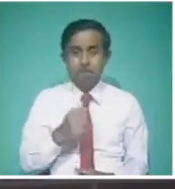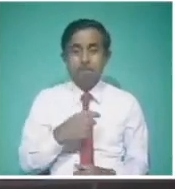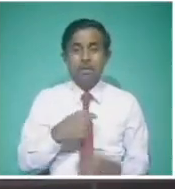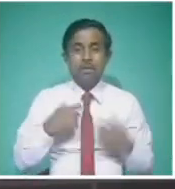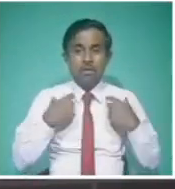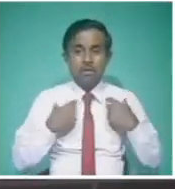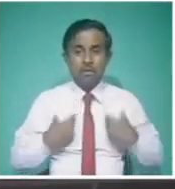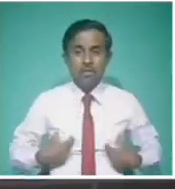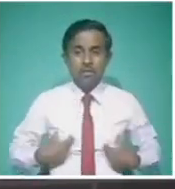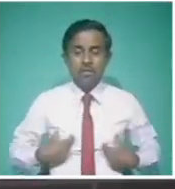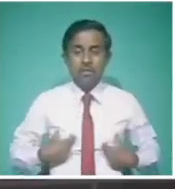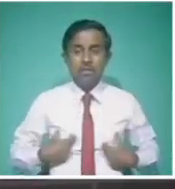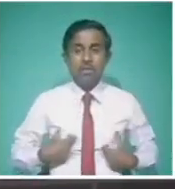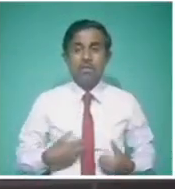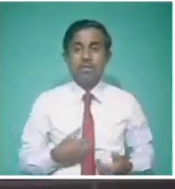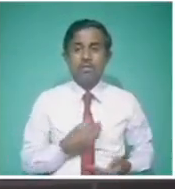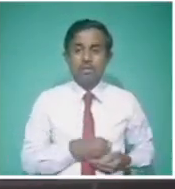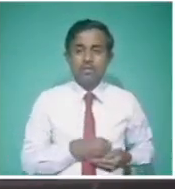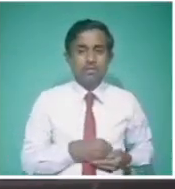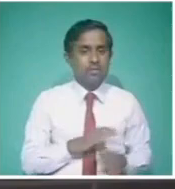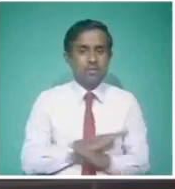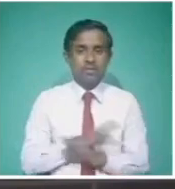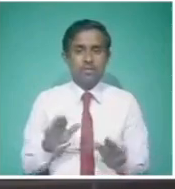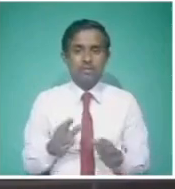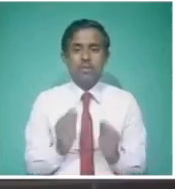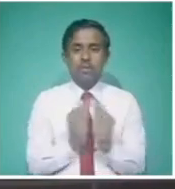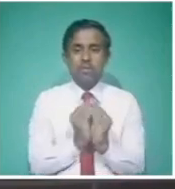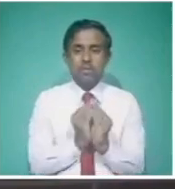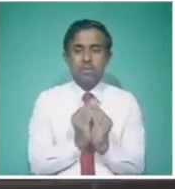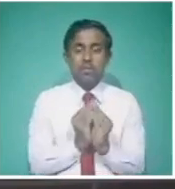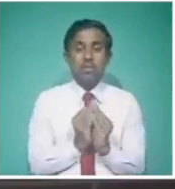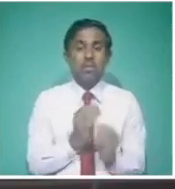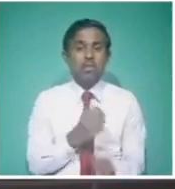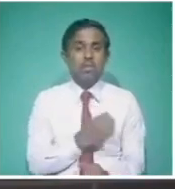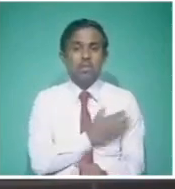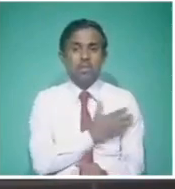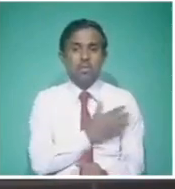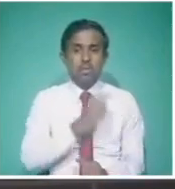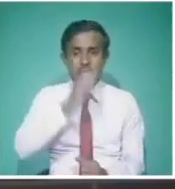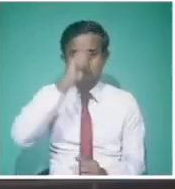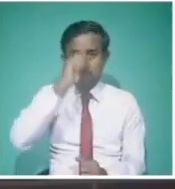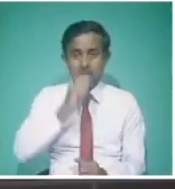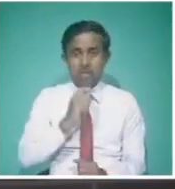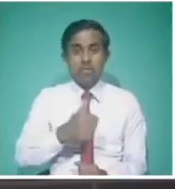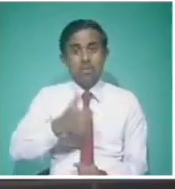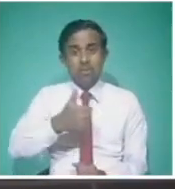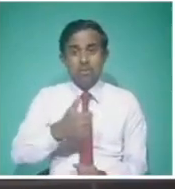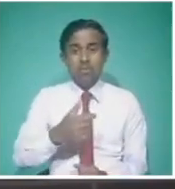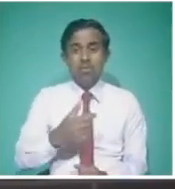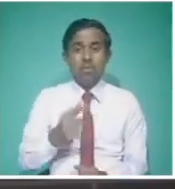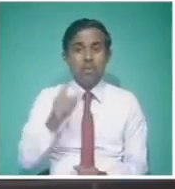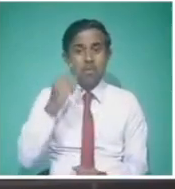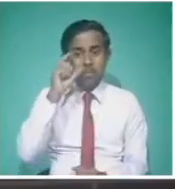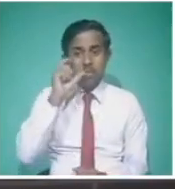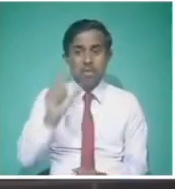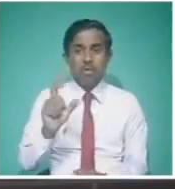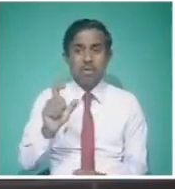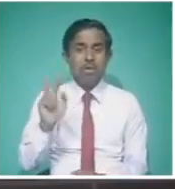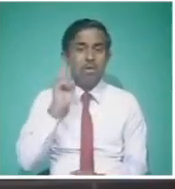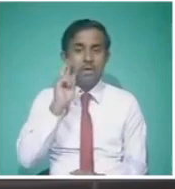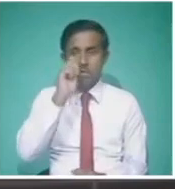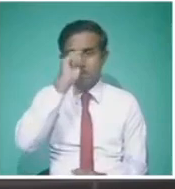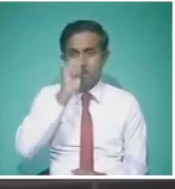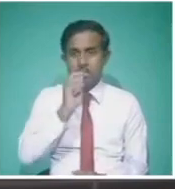රාජපක්ෂ ඔඩොක්කුවේ ඉන්නේ නැතුව මේ පෝට්ටුවේ ගෝඨාභය රාජපක්ෂ මහත්තයාට වඩා හොඳට බලා ගන්නවා රනිල්